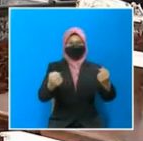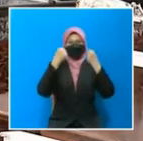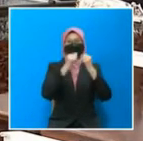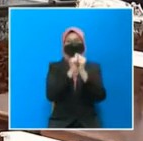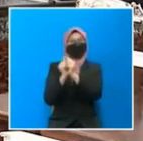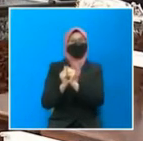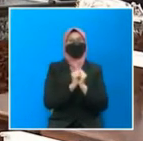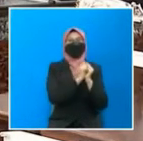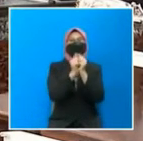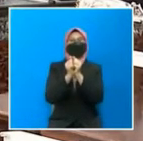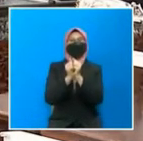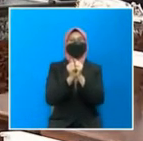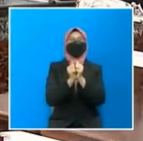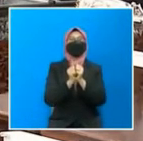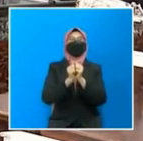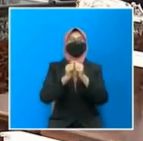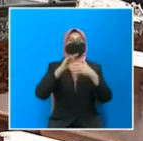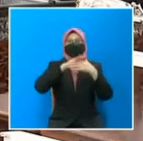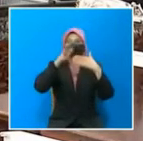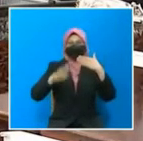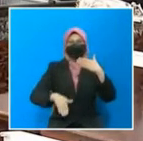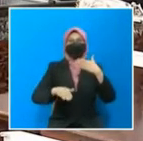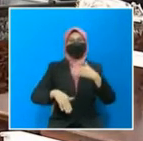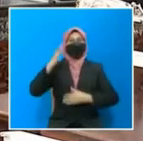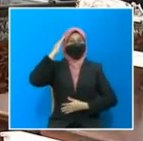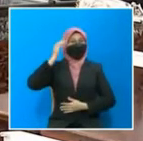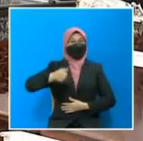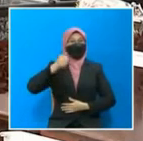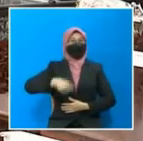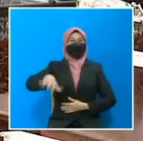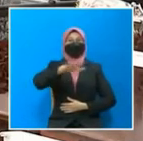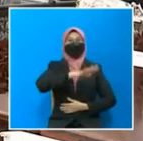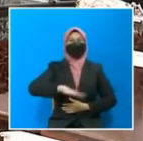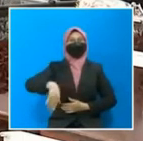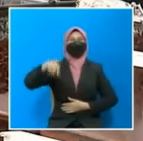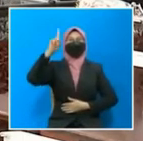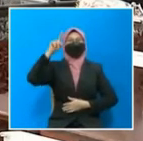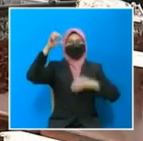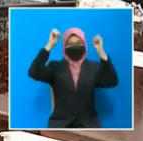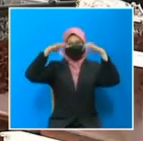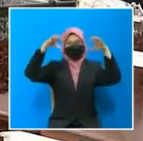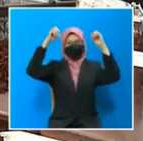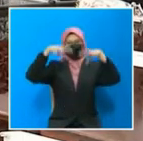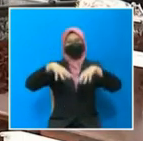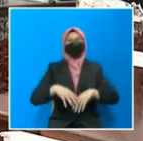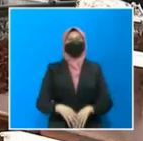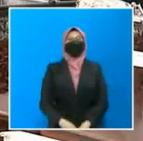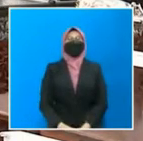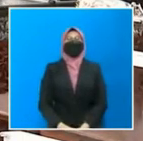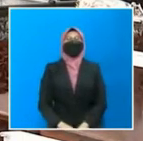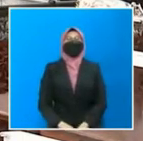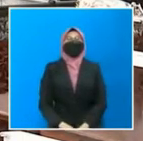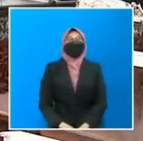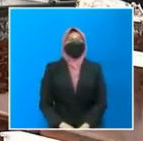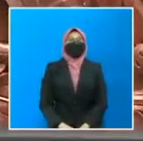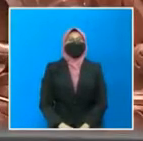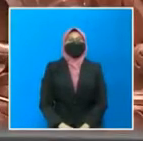Dipertua, saya sudahi dengan lafaz wabillahi taufiq wal hidayah. Wassalamualaikum warahmatullahi wabarakatuh.